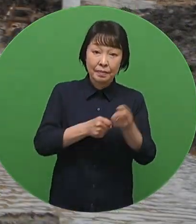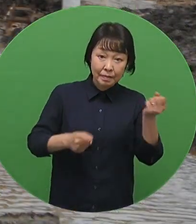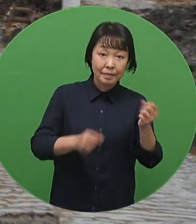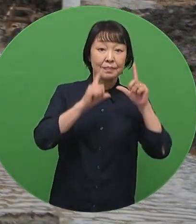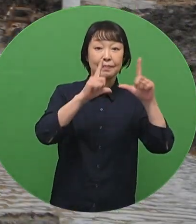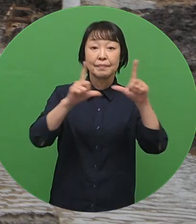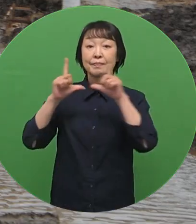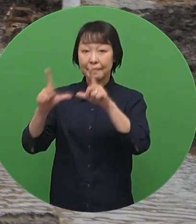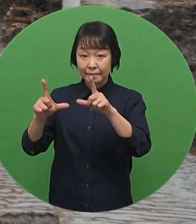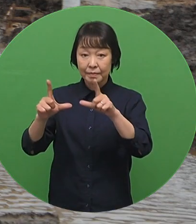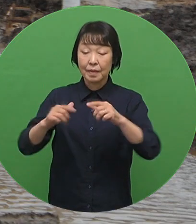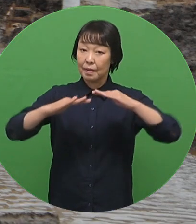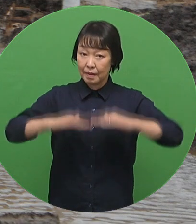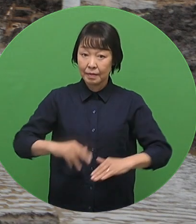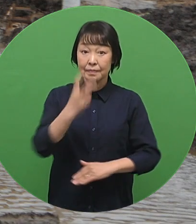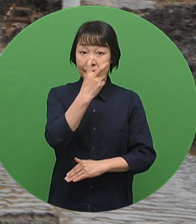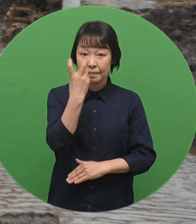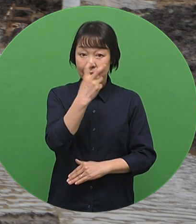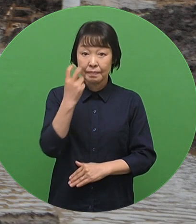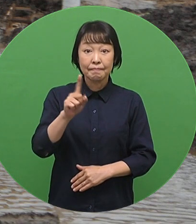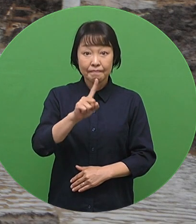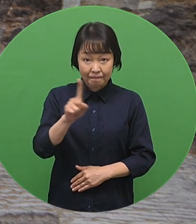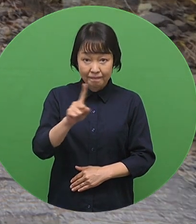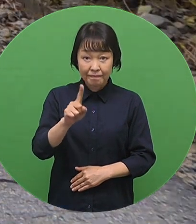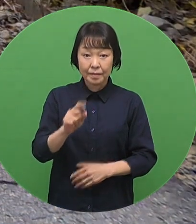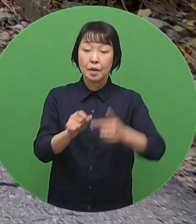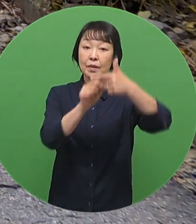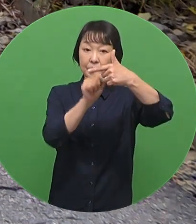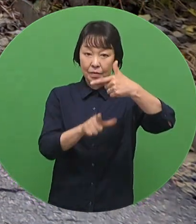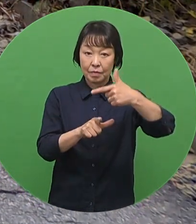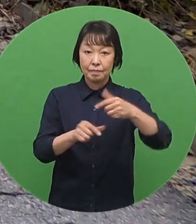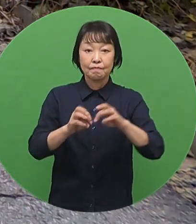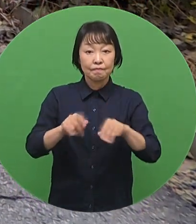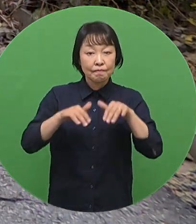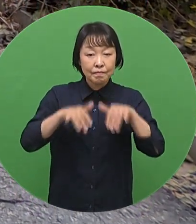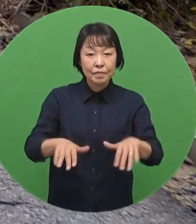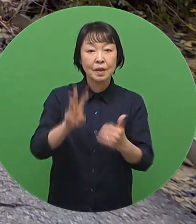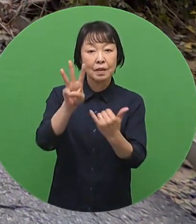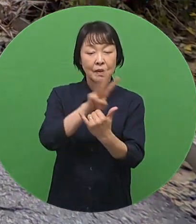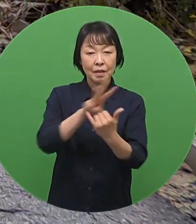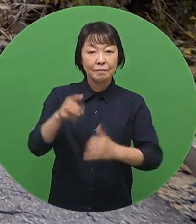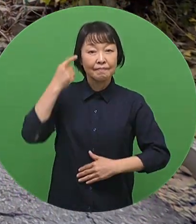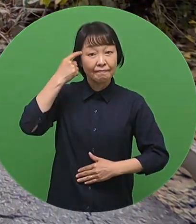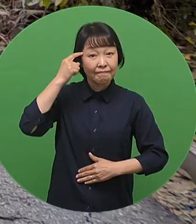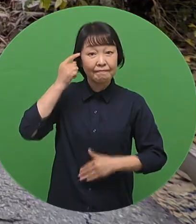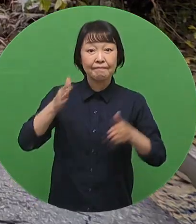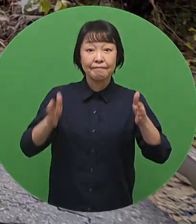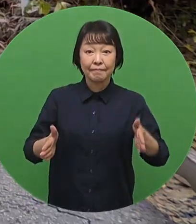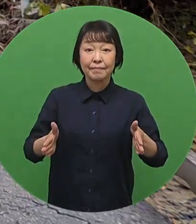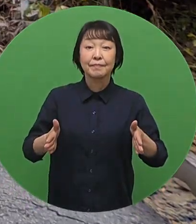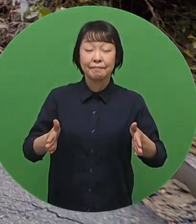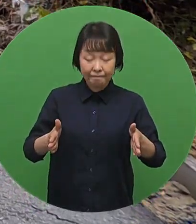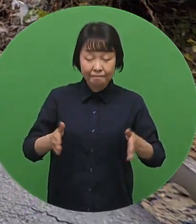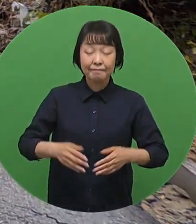避難の呼びかけ、安全の確認。6月は土砂災害防止月間です。